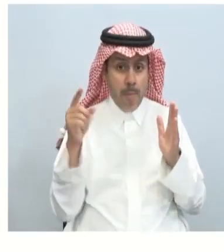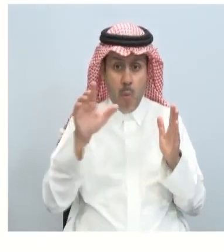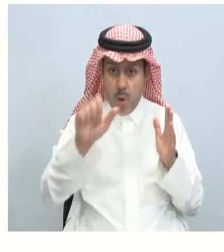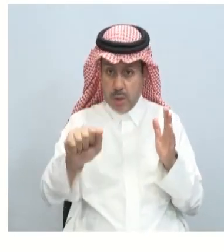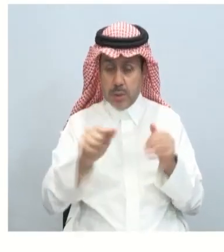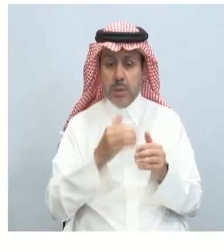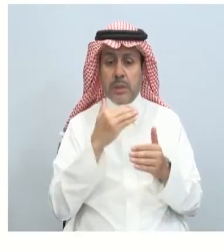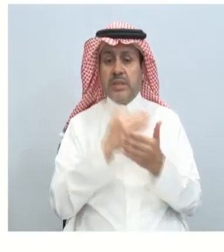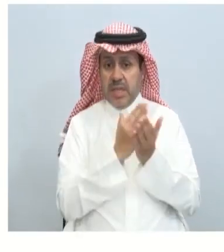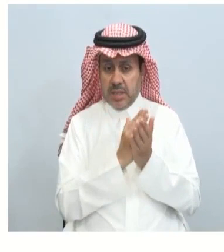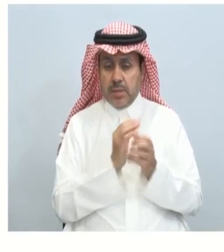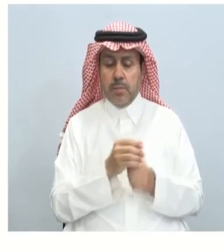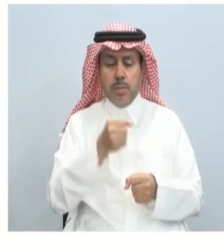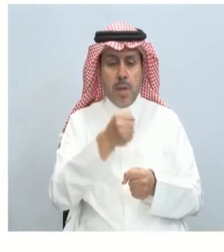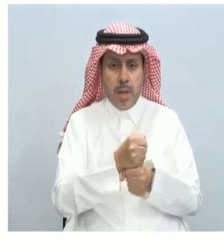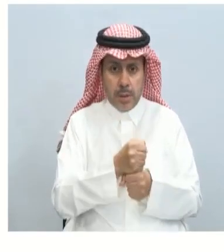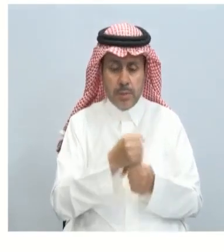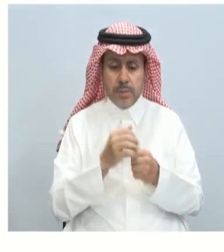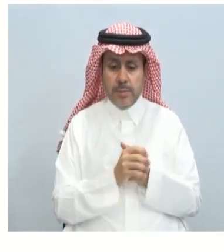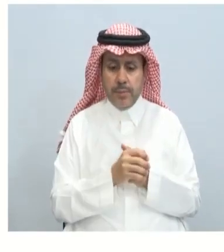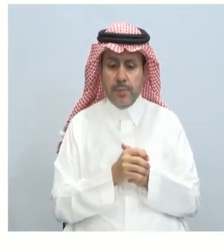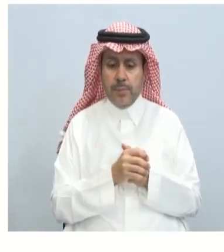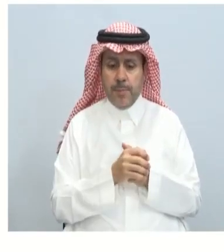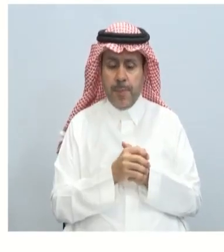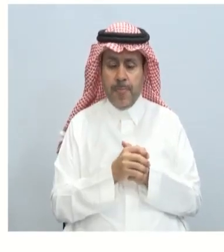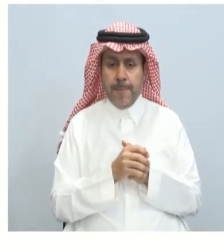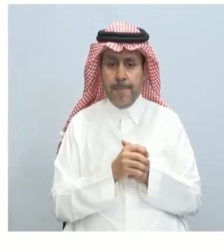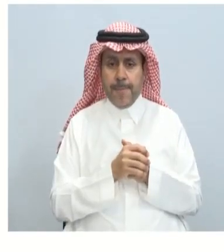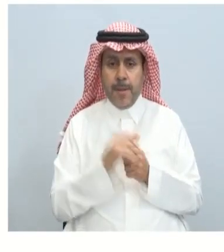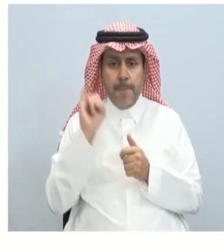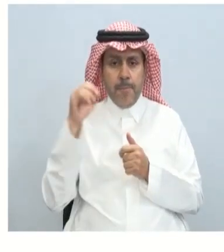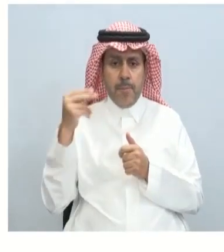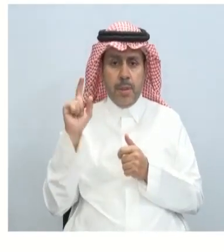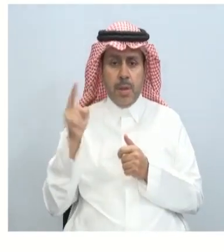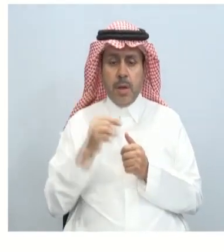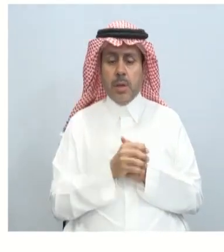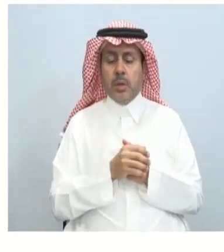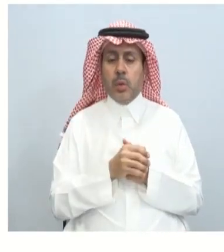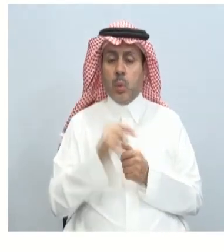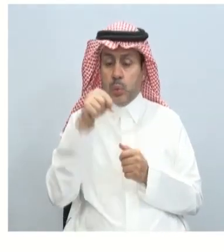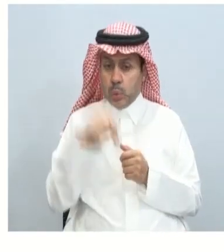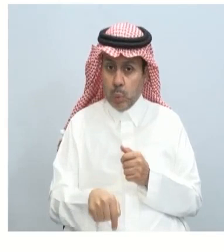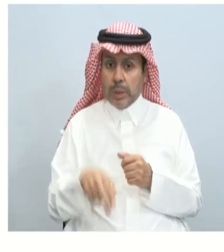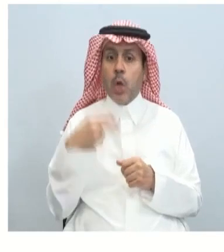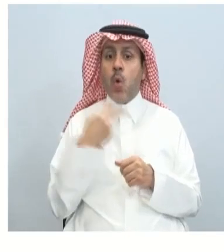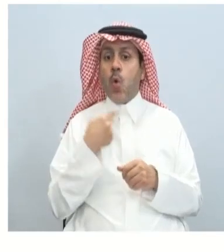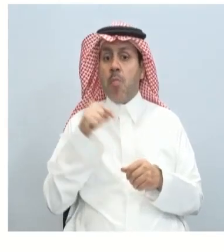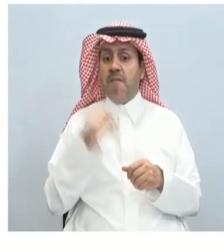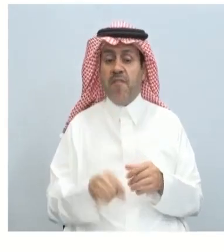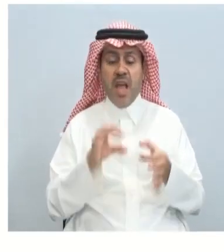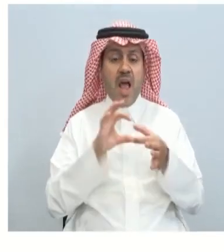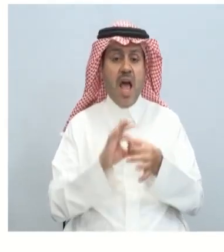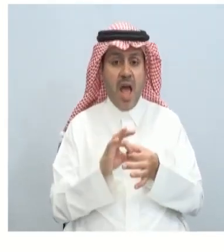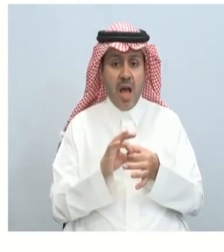يعتمد بشكل اساسي على ماذا يعتمد بشكل اساسي على معيار وجود الدوله في العلاقه